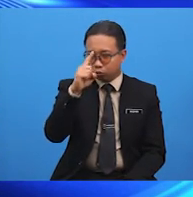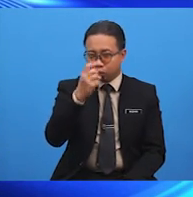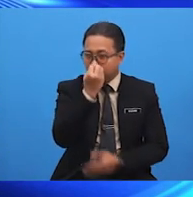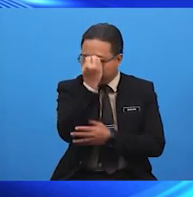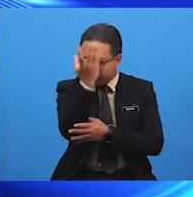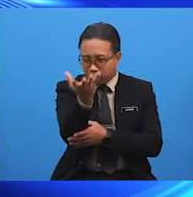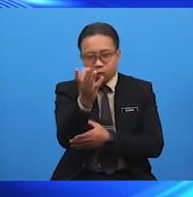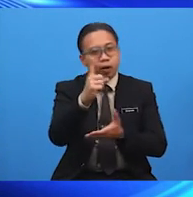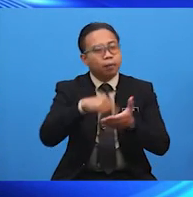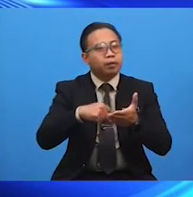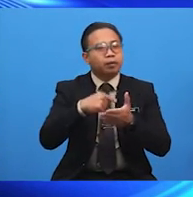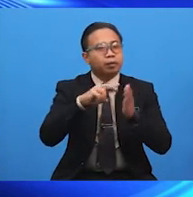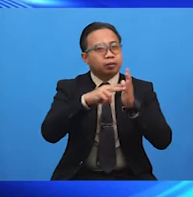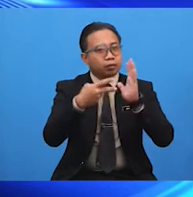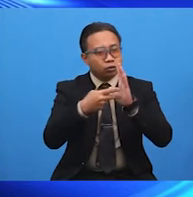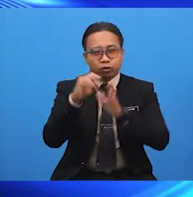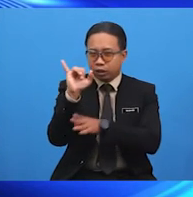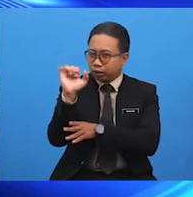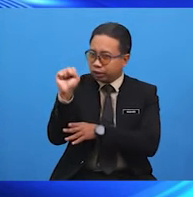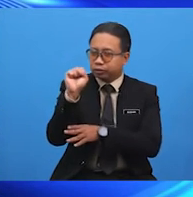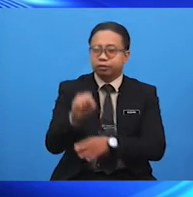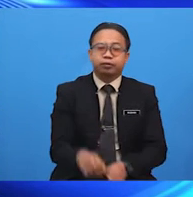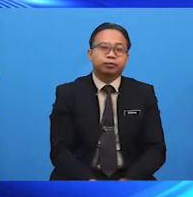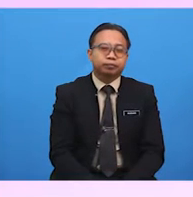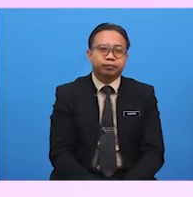menjelaskan maksud ilustrasi. Kita saksikan.